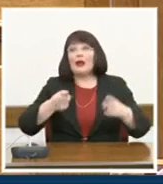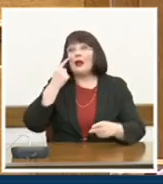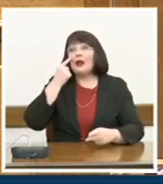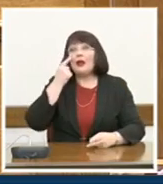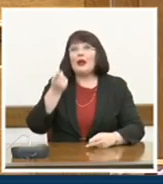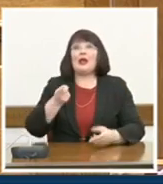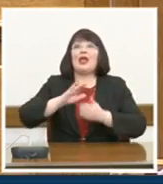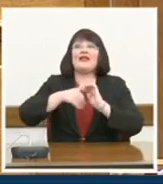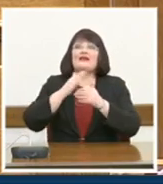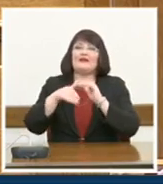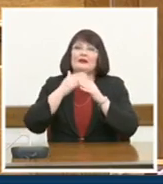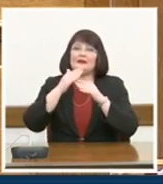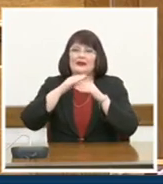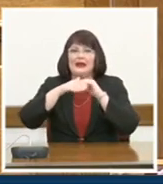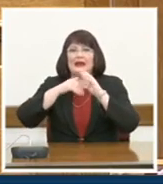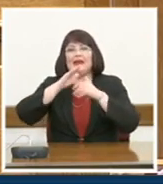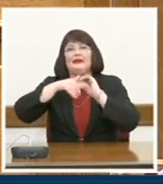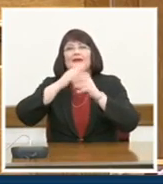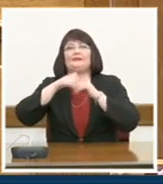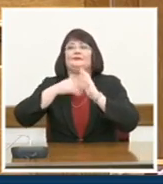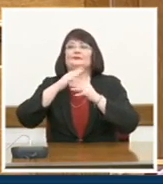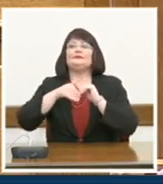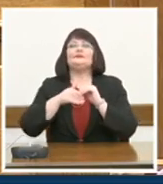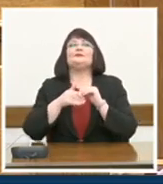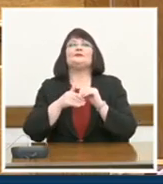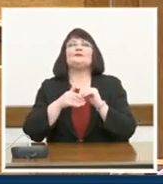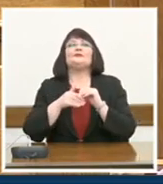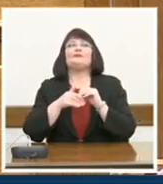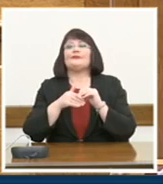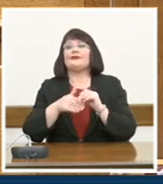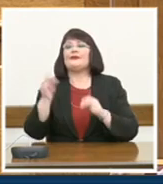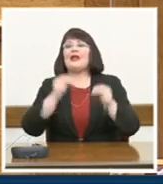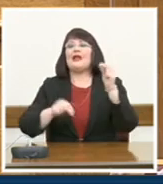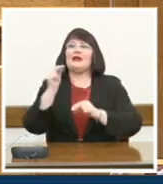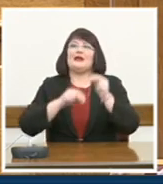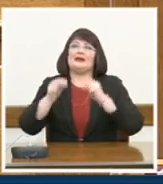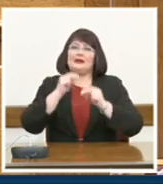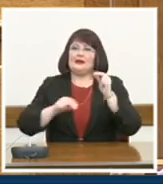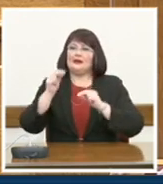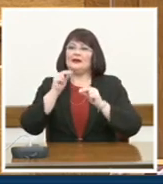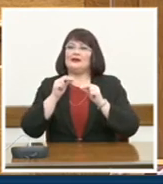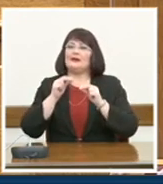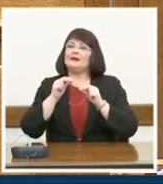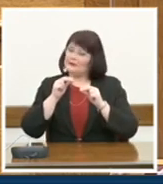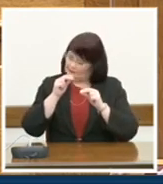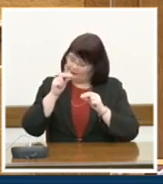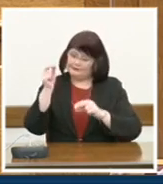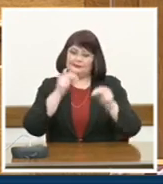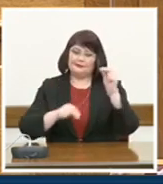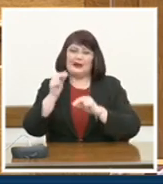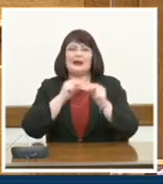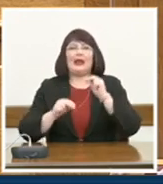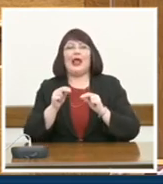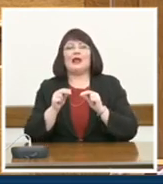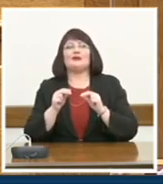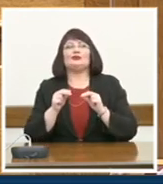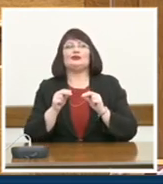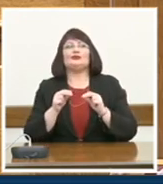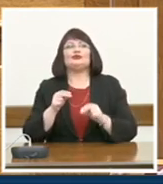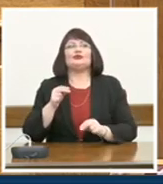μέχρι το σημείο εκείνο που υπηρετούν τις εκλογικές σας σκοπιμότητες, τους υποκριτικούς και